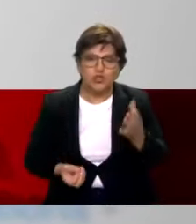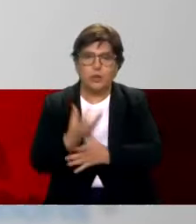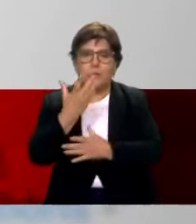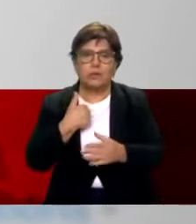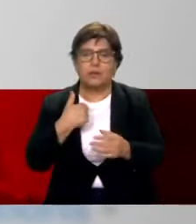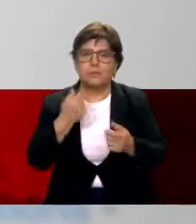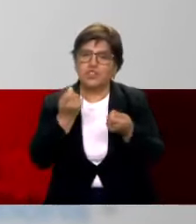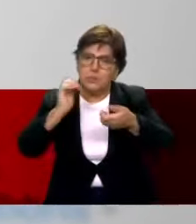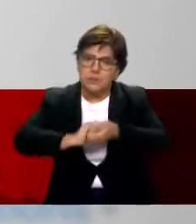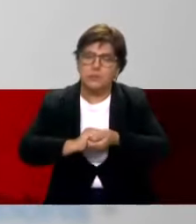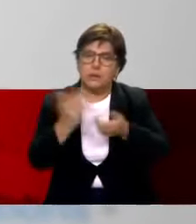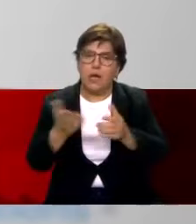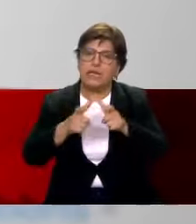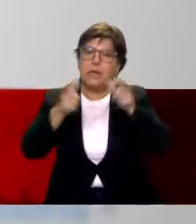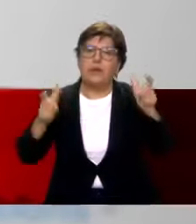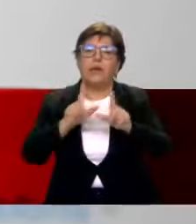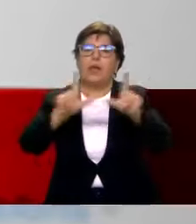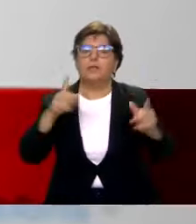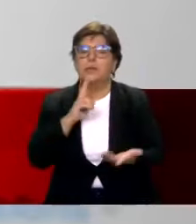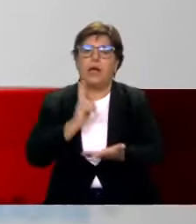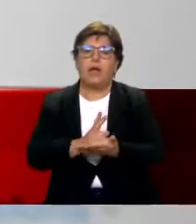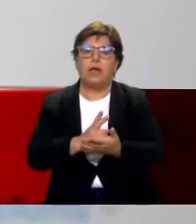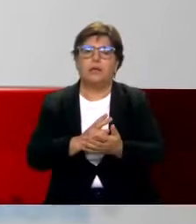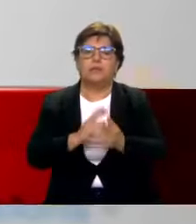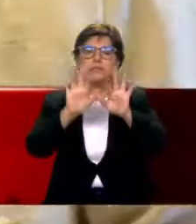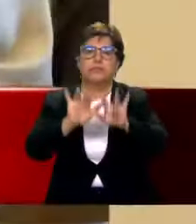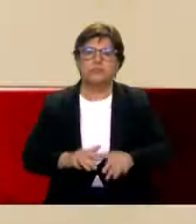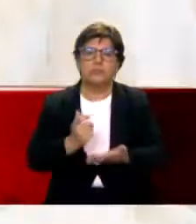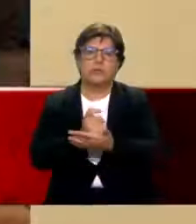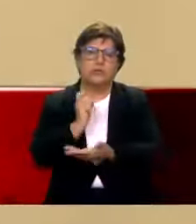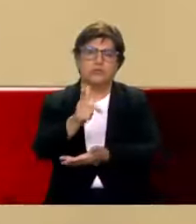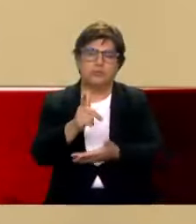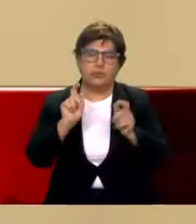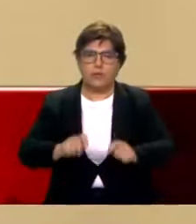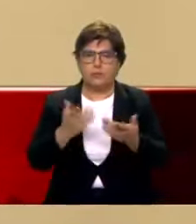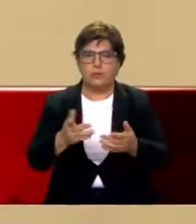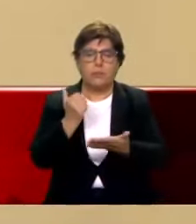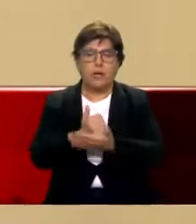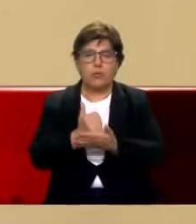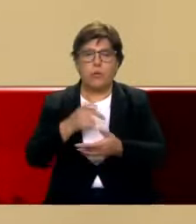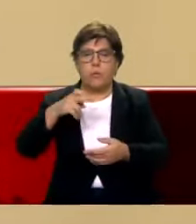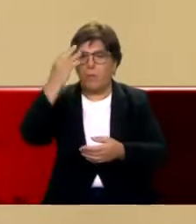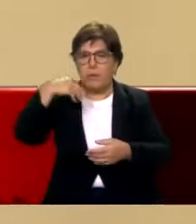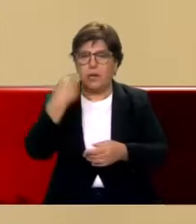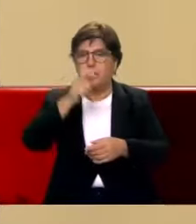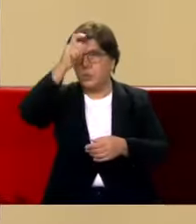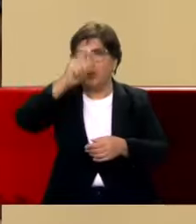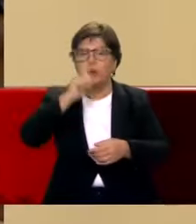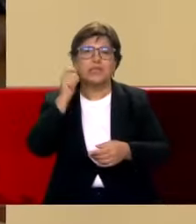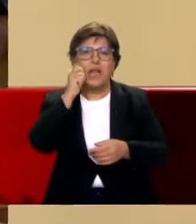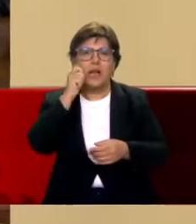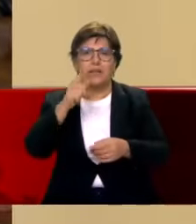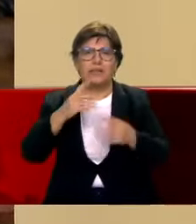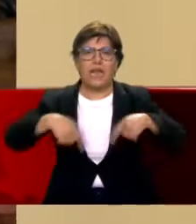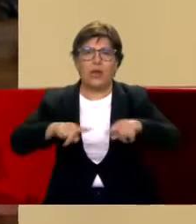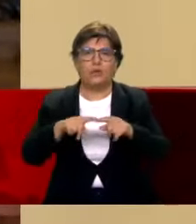Vatikan'la diyalog ve işbirliğimizi daha da geliştirmekte kararlıyız satırlarıyla noktaladı. Mektubu Papa'ya Türkiye Diyanet Vakfı'nın genel